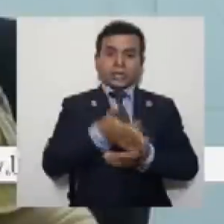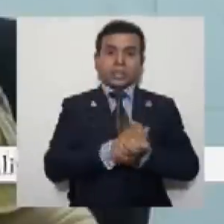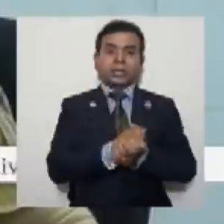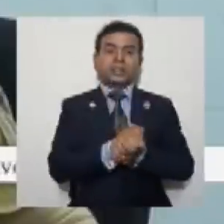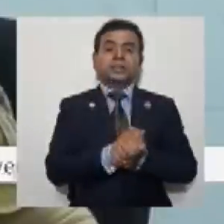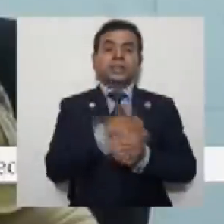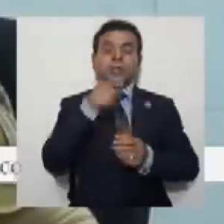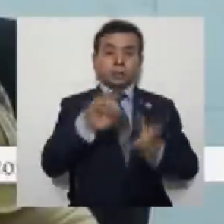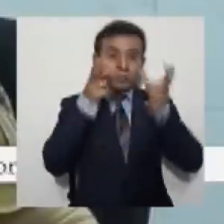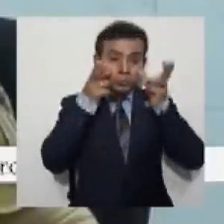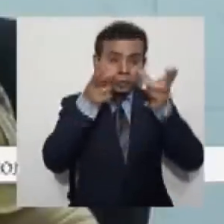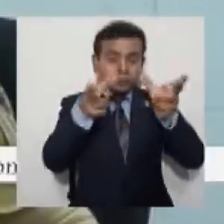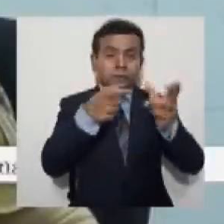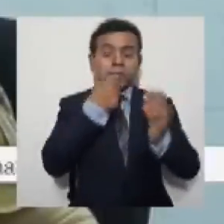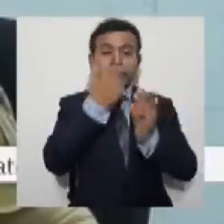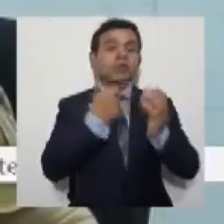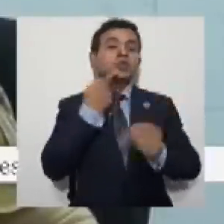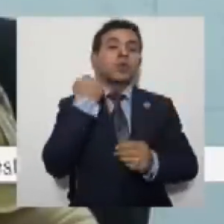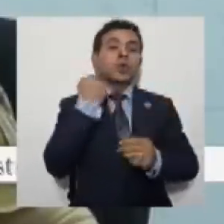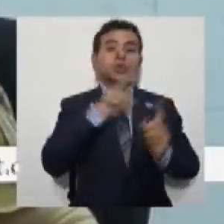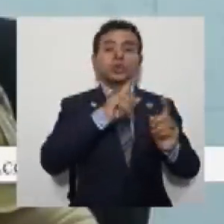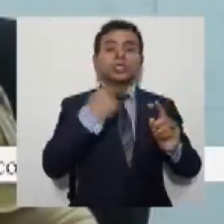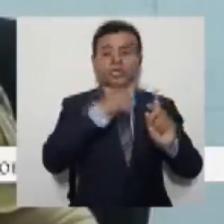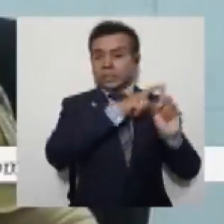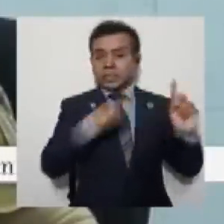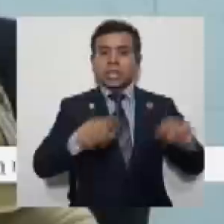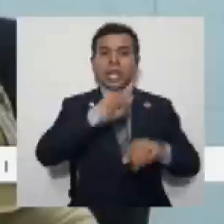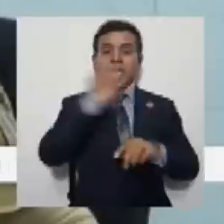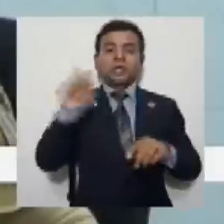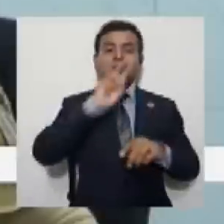আছে 123 জন এবং বর্তমানে আছে